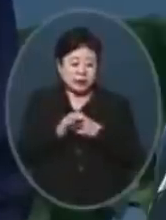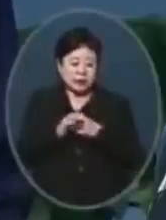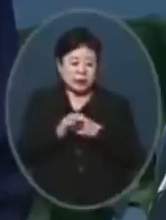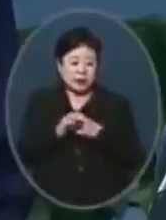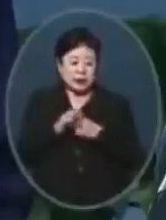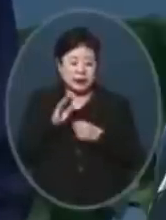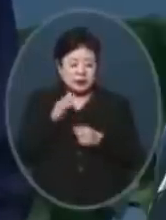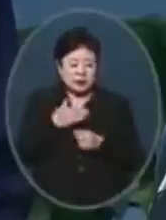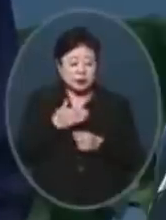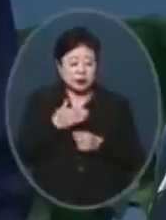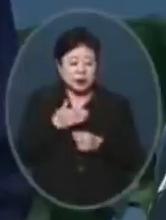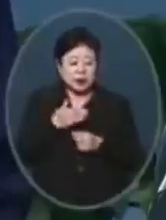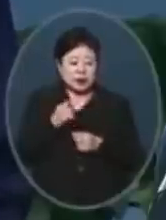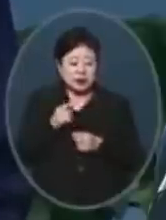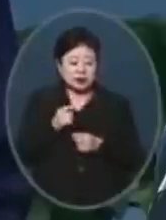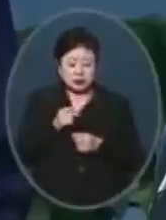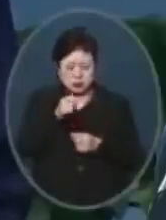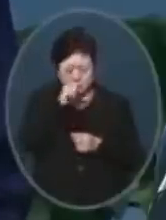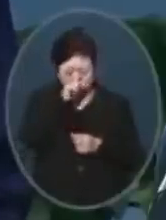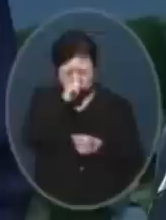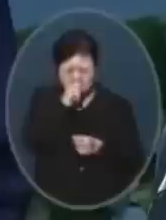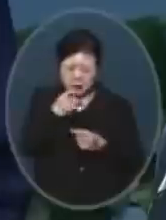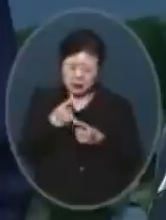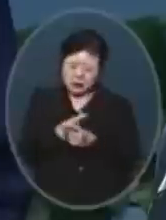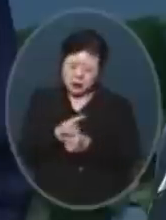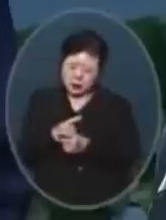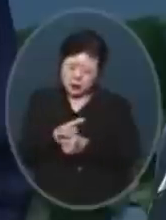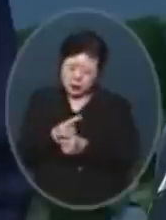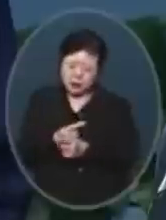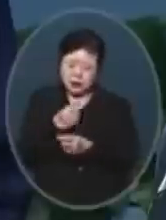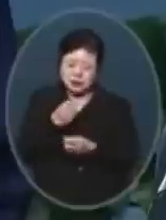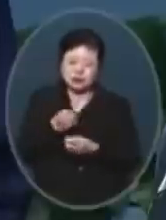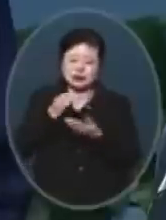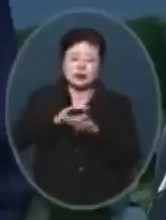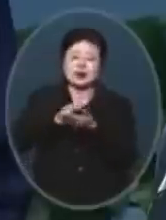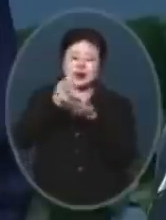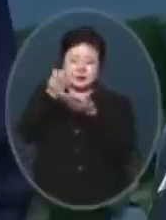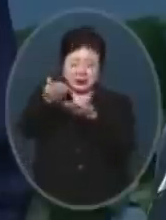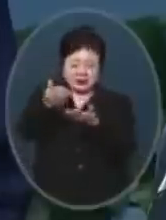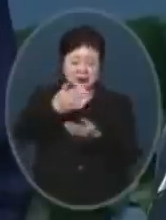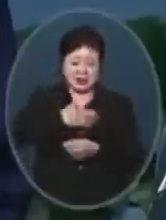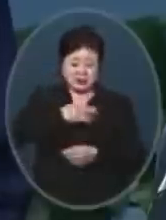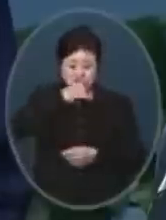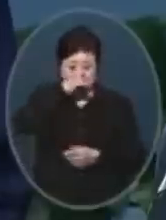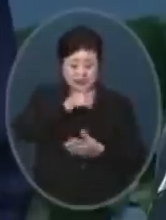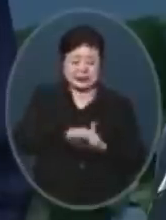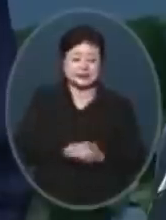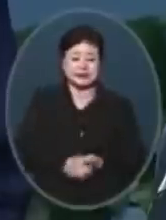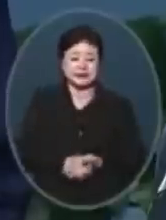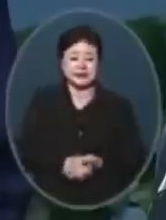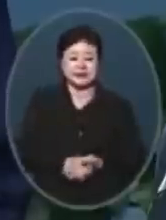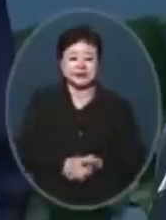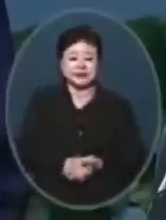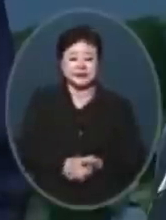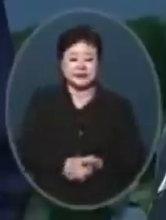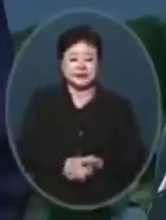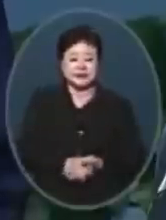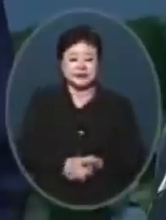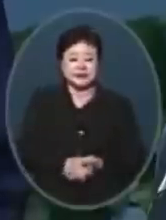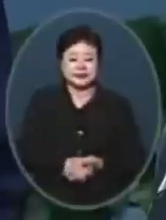잘못된 일들도 오히려 축복으로 변화된다는 것을 알 수가 있습니다.